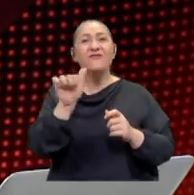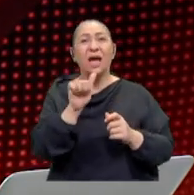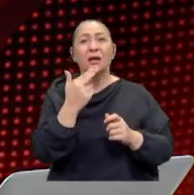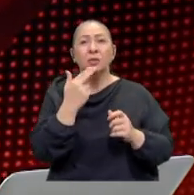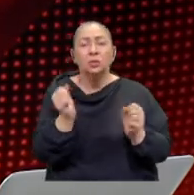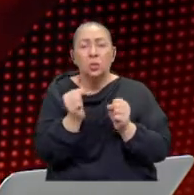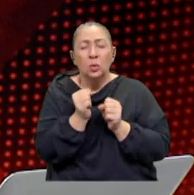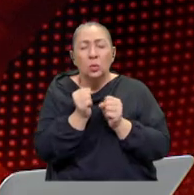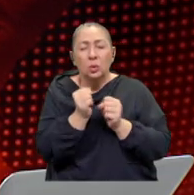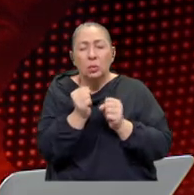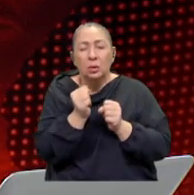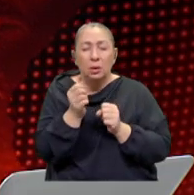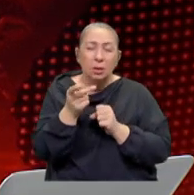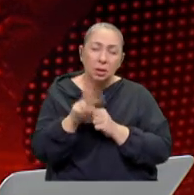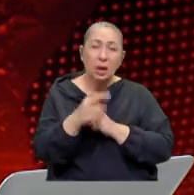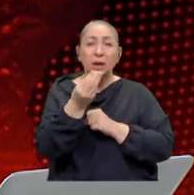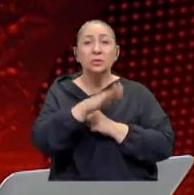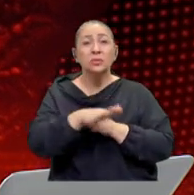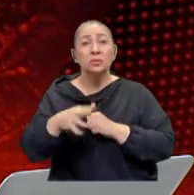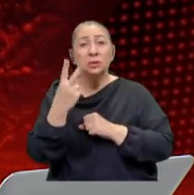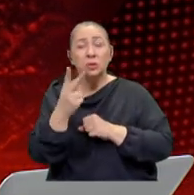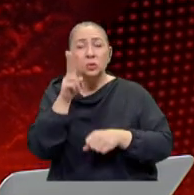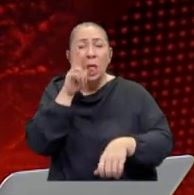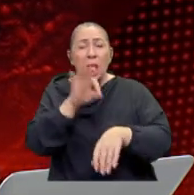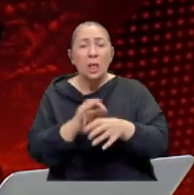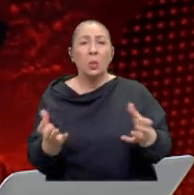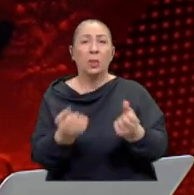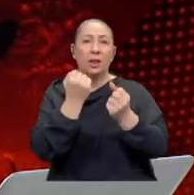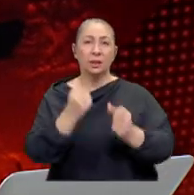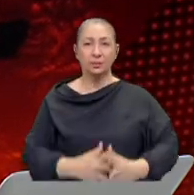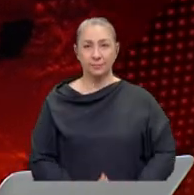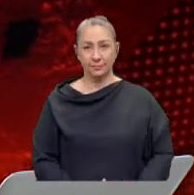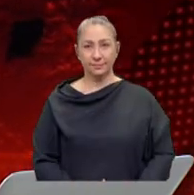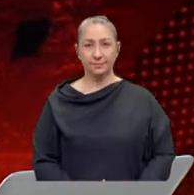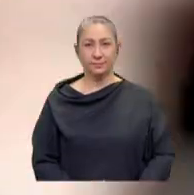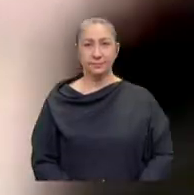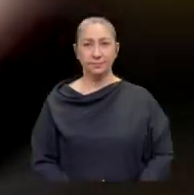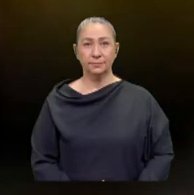soğuktan donarak hayatını kaybetti. İki küçük çocuğu ise son anda kurtarıldı.